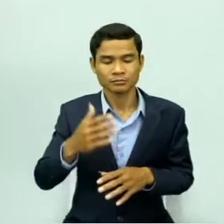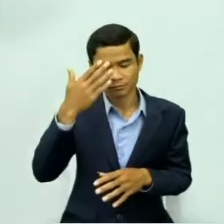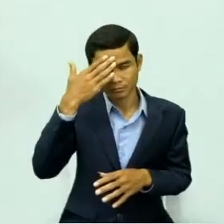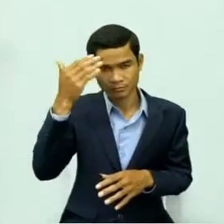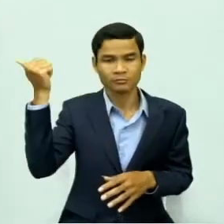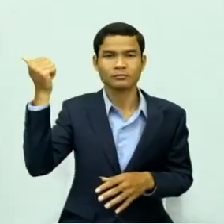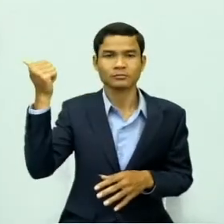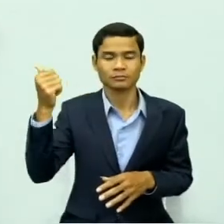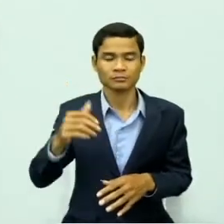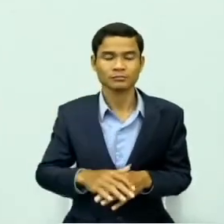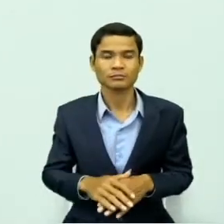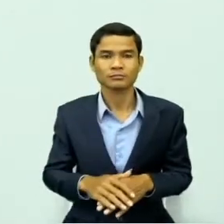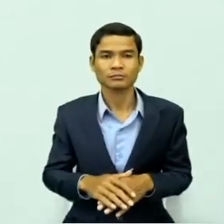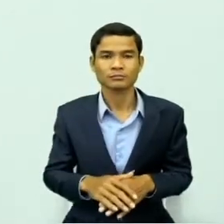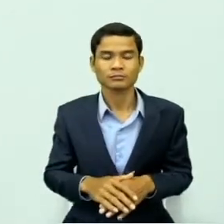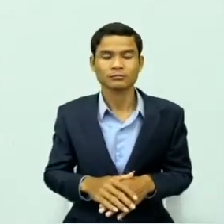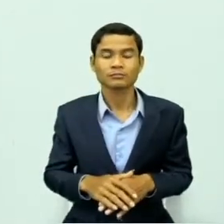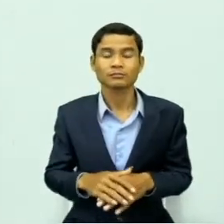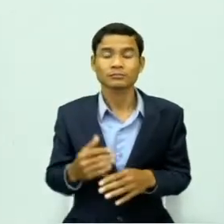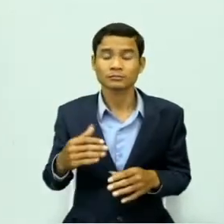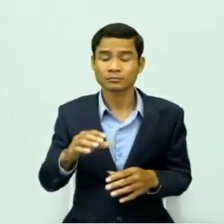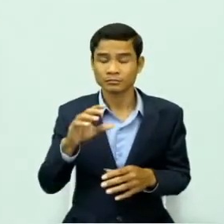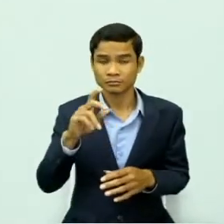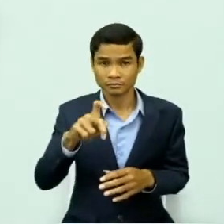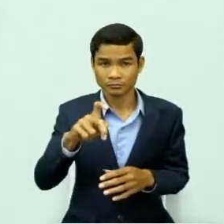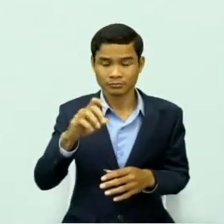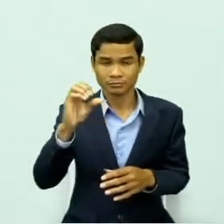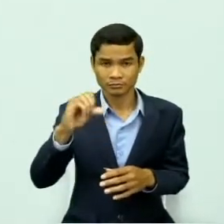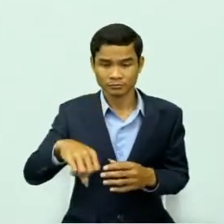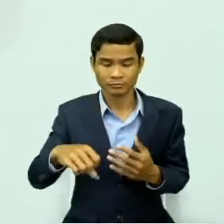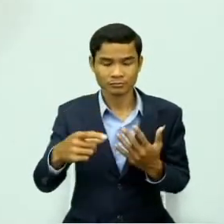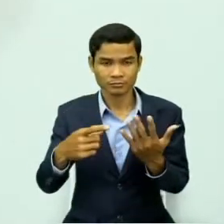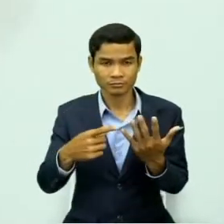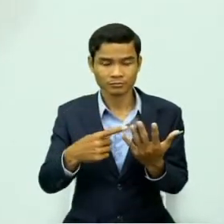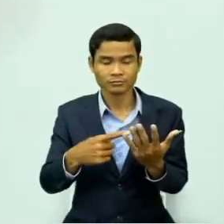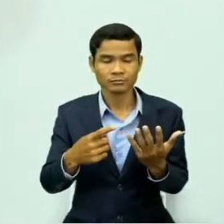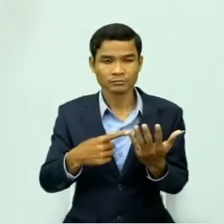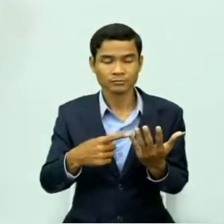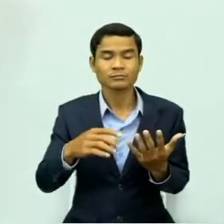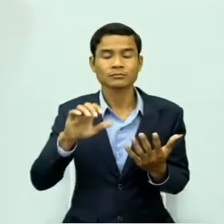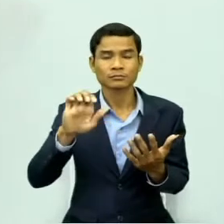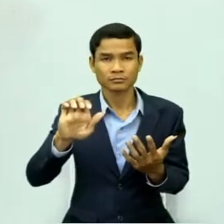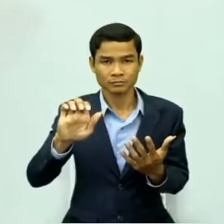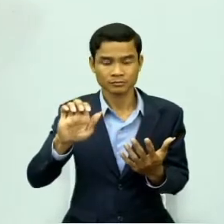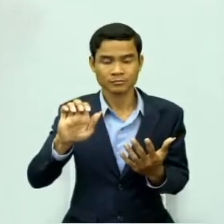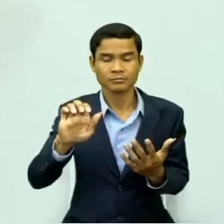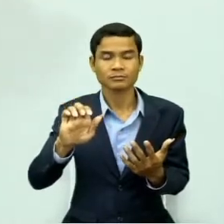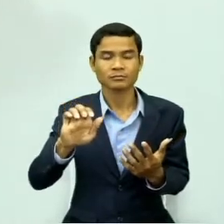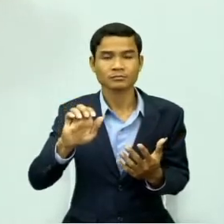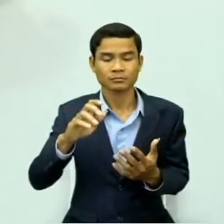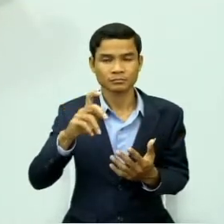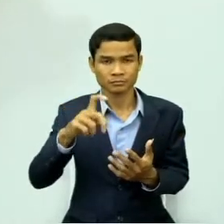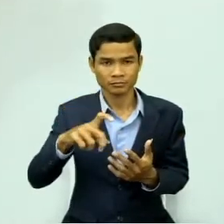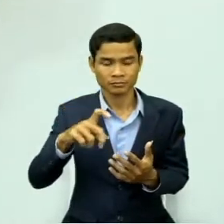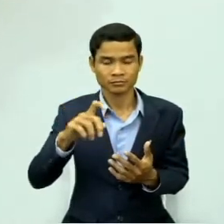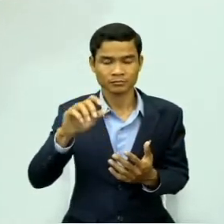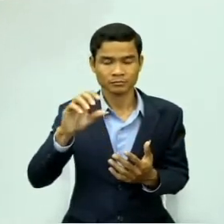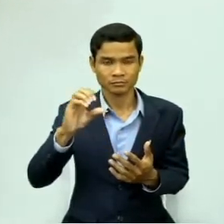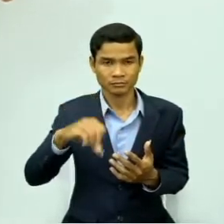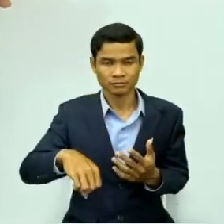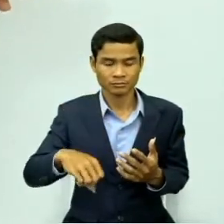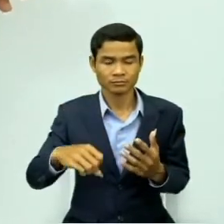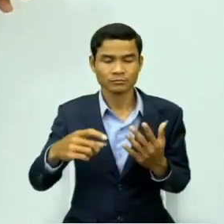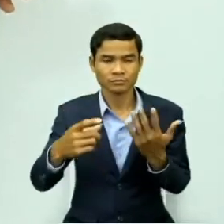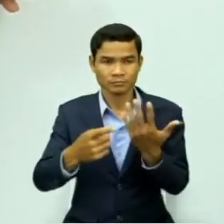tiếng play play play lần chó play play